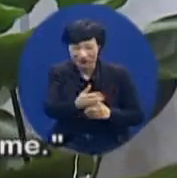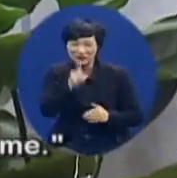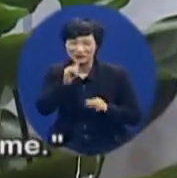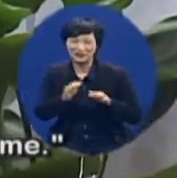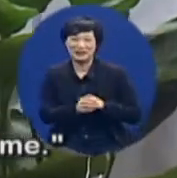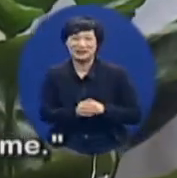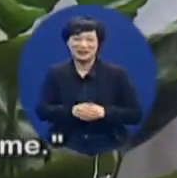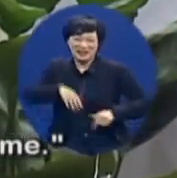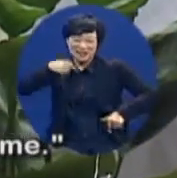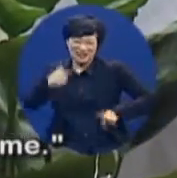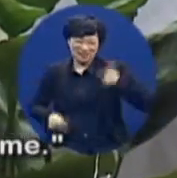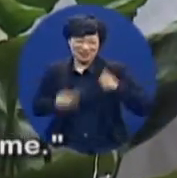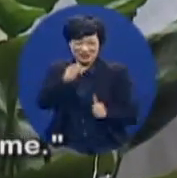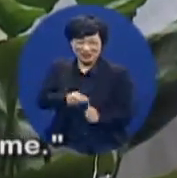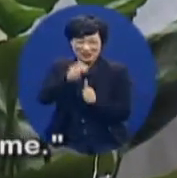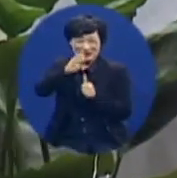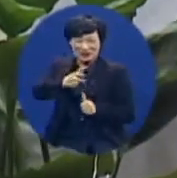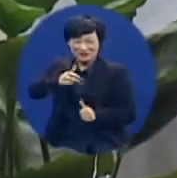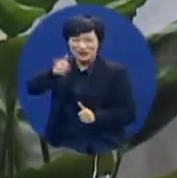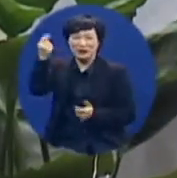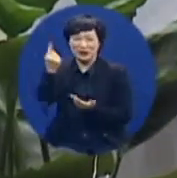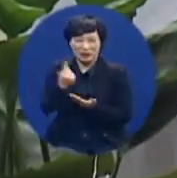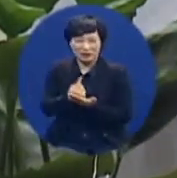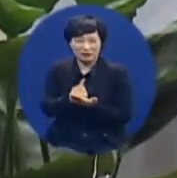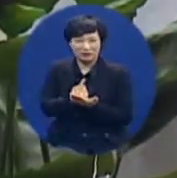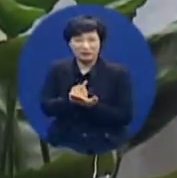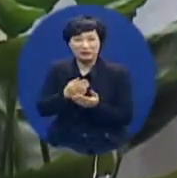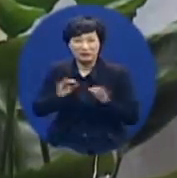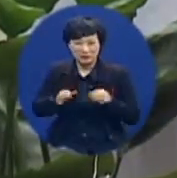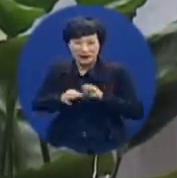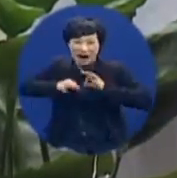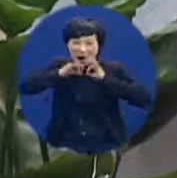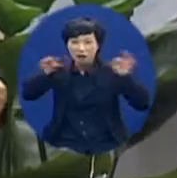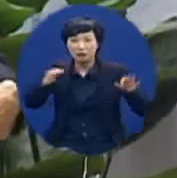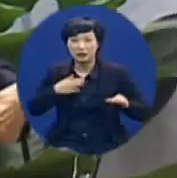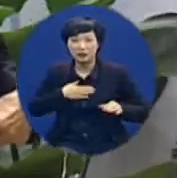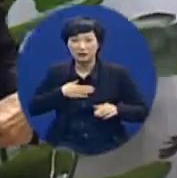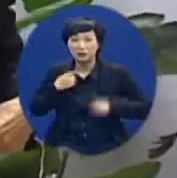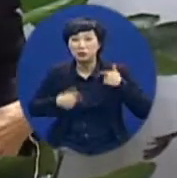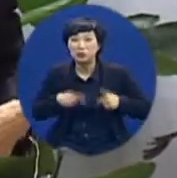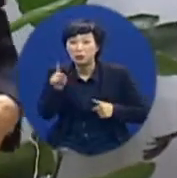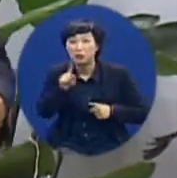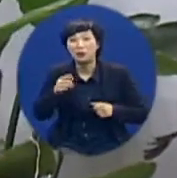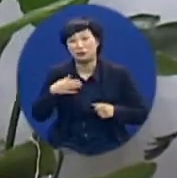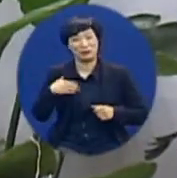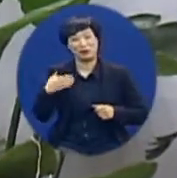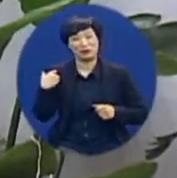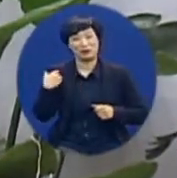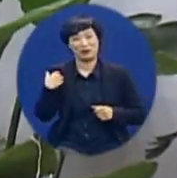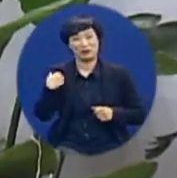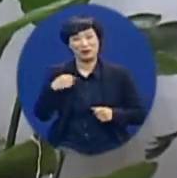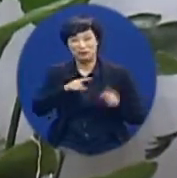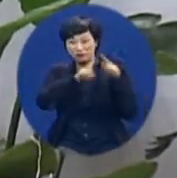구주오셨네 뭘 기쁜지 몰라 그냥 기쁘다 셨네